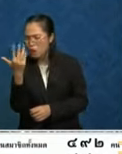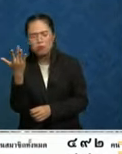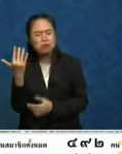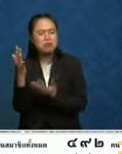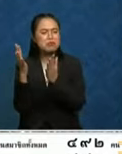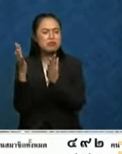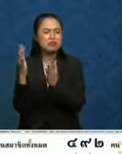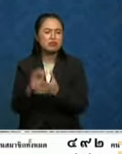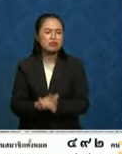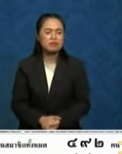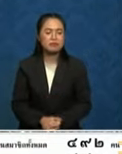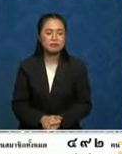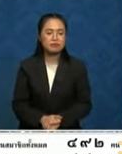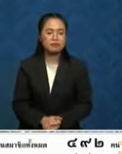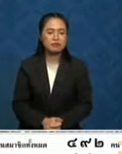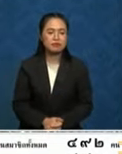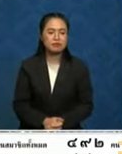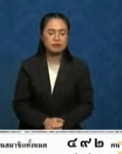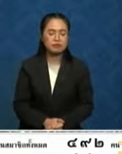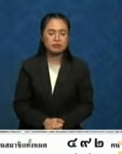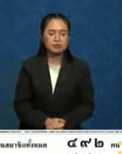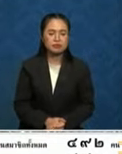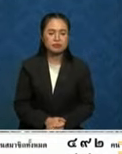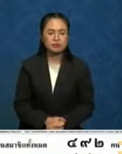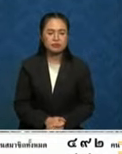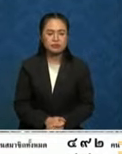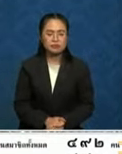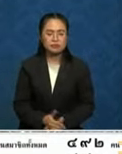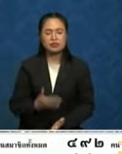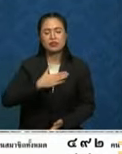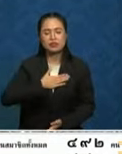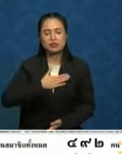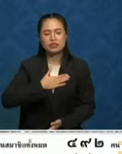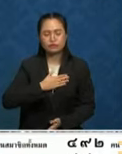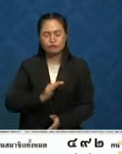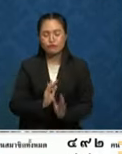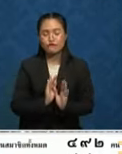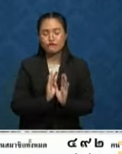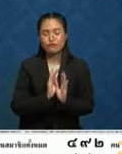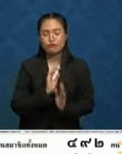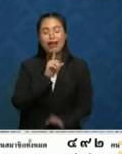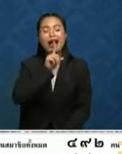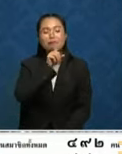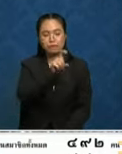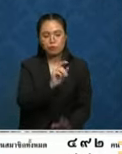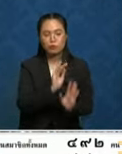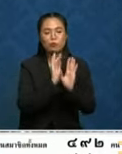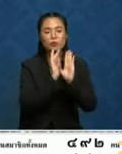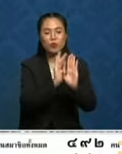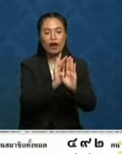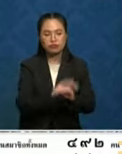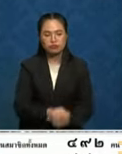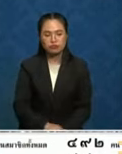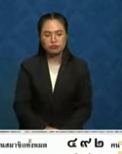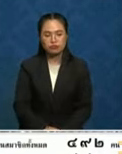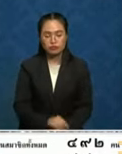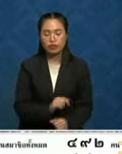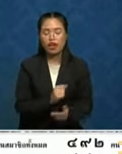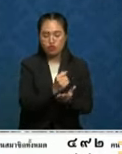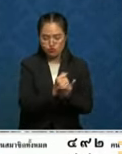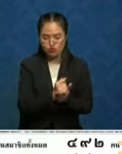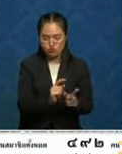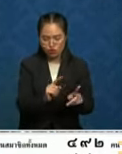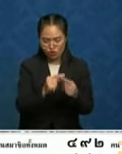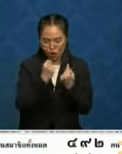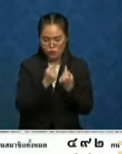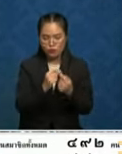นะคะเอ่อดังนั้นดิฉันก็ฝากคำถามนะคะจะต้องตอบคำถามให้กับภาคประชา